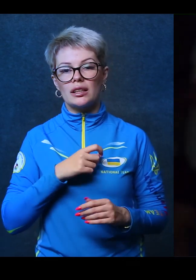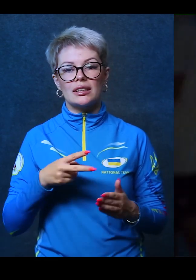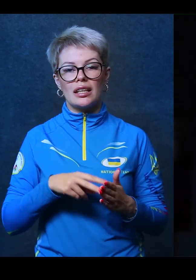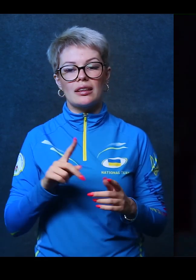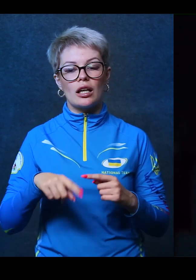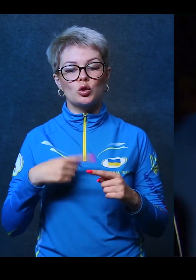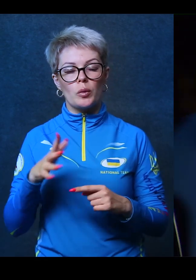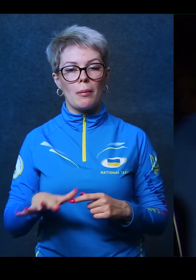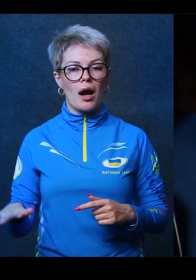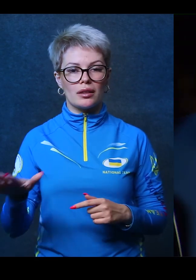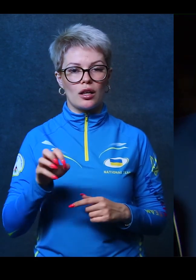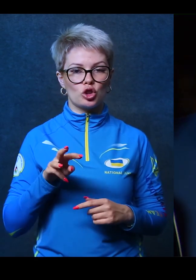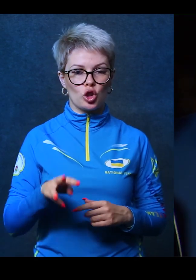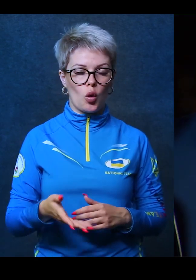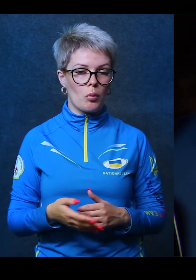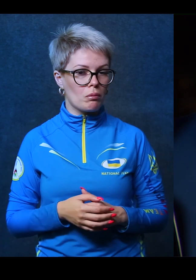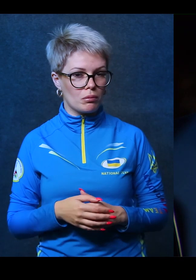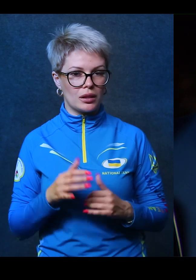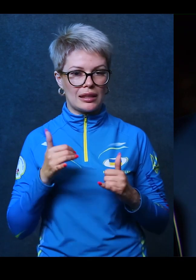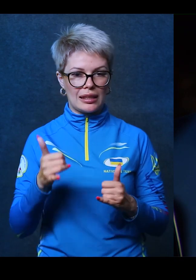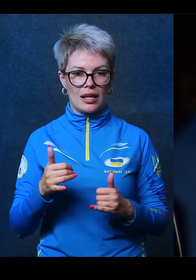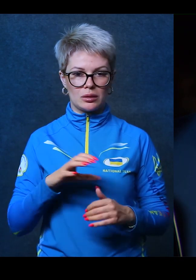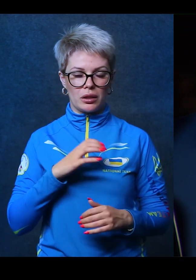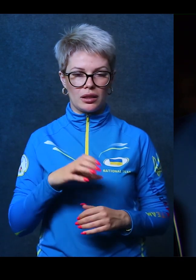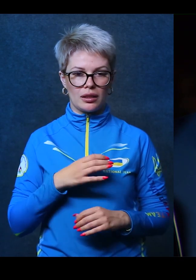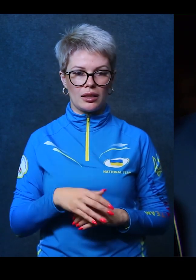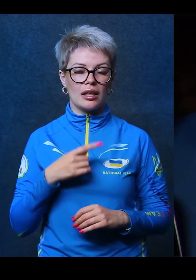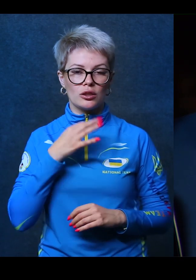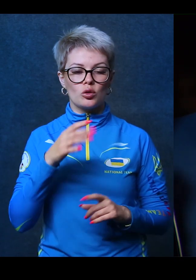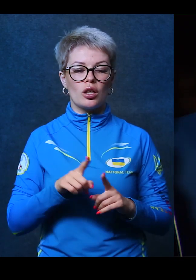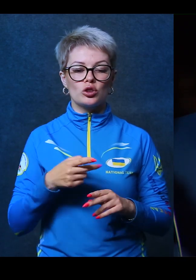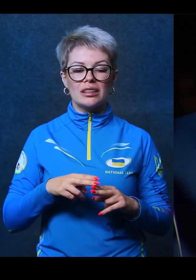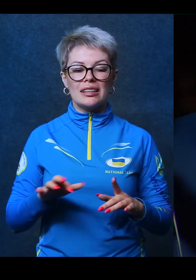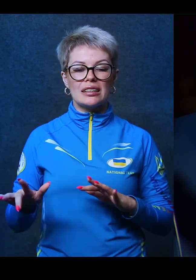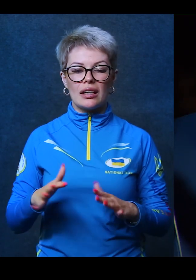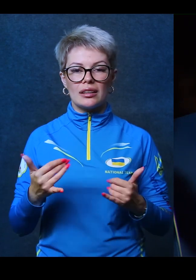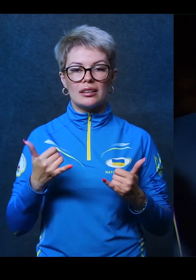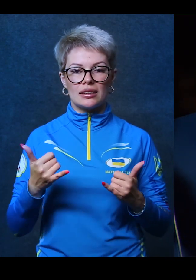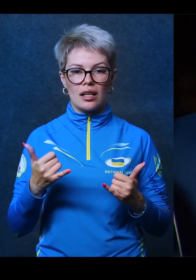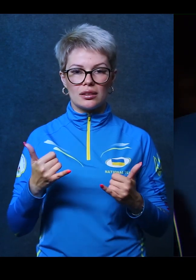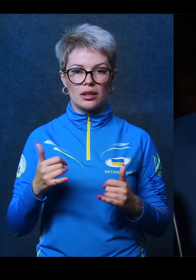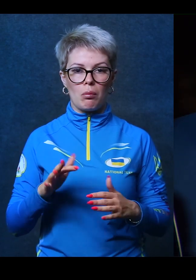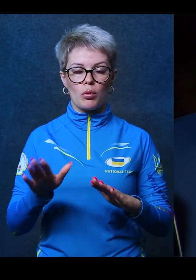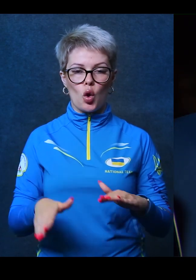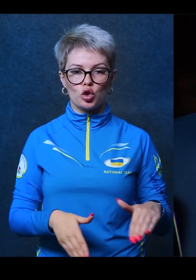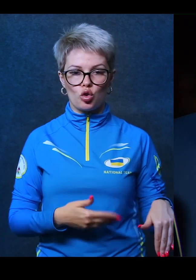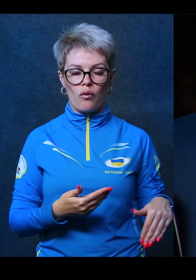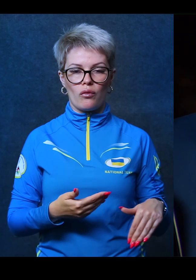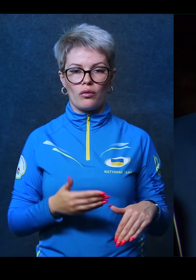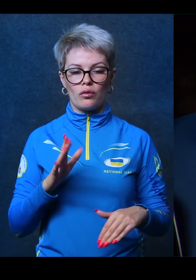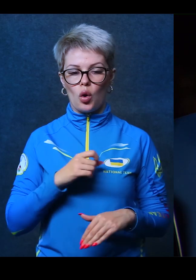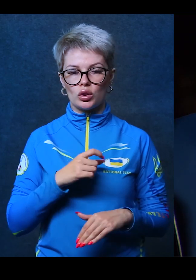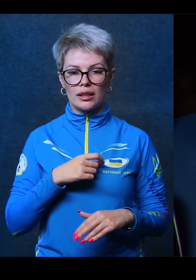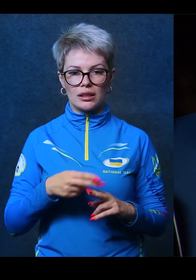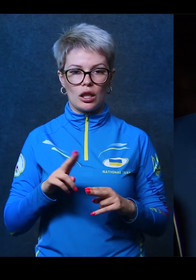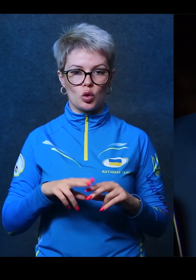стане наступним майданчиком проведення спартакіади. Я вам скажу, що цей захід, який зараз прийшов в Одесі